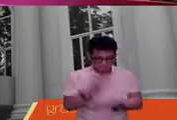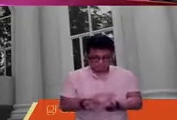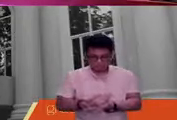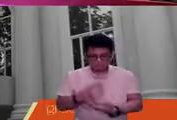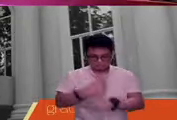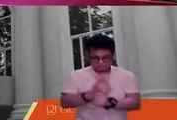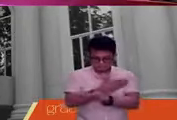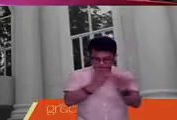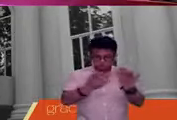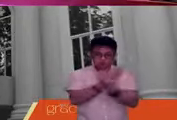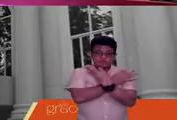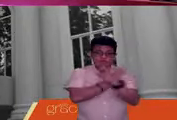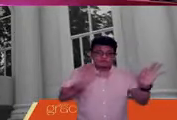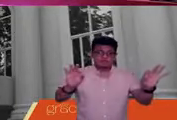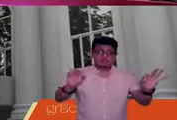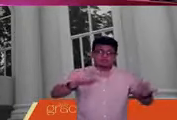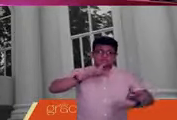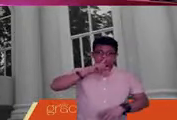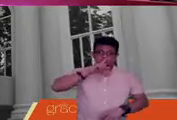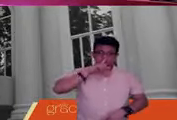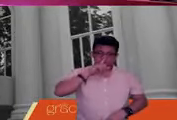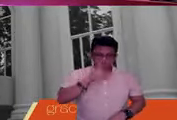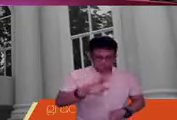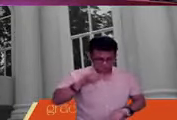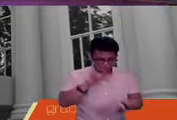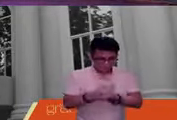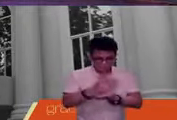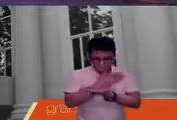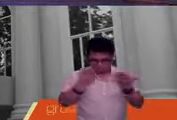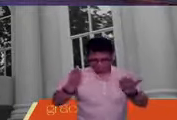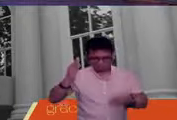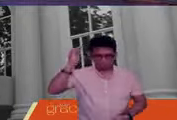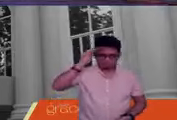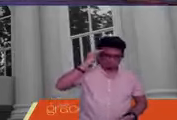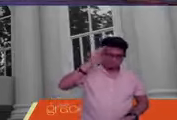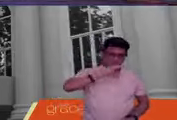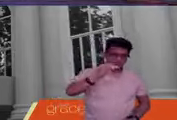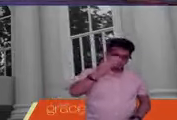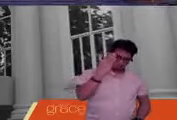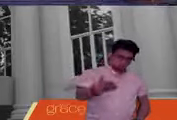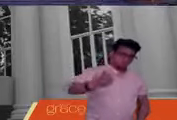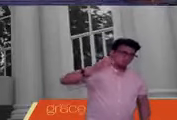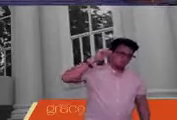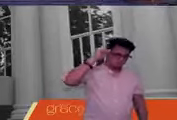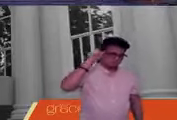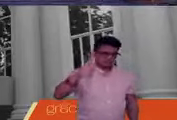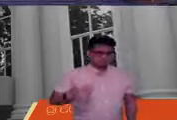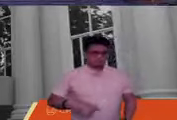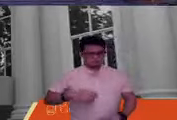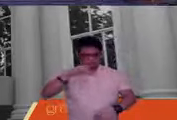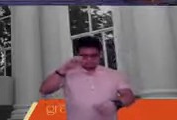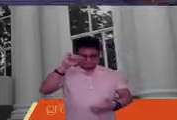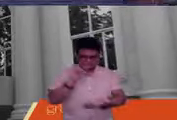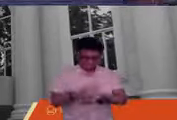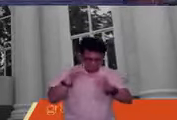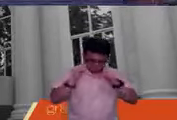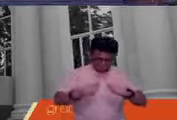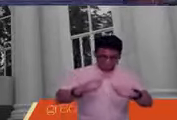that sets you free, but the truth that you know and you understand that can set you free.